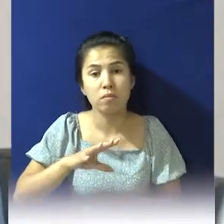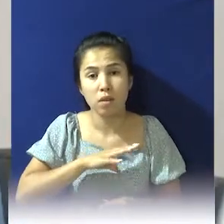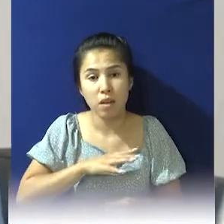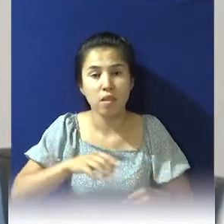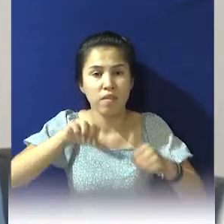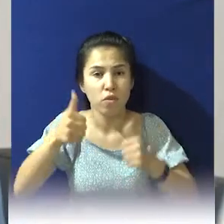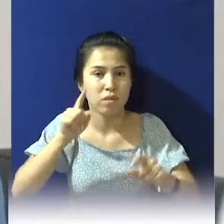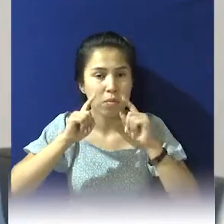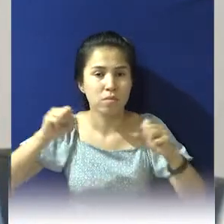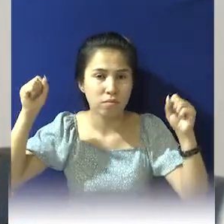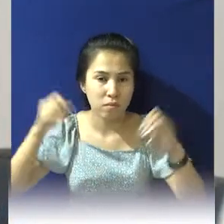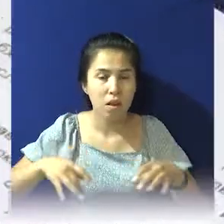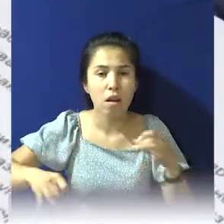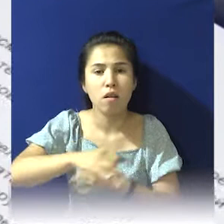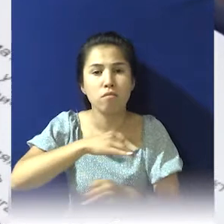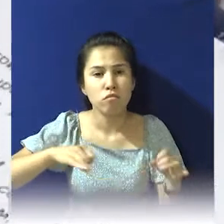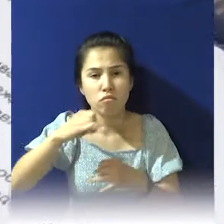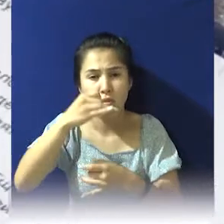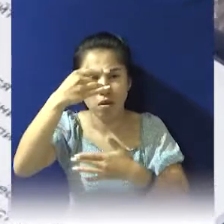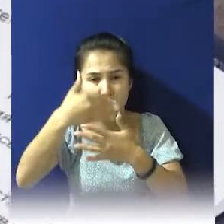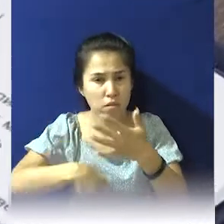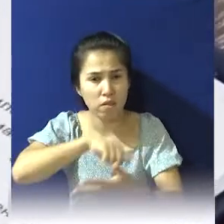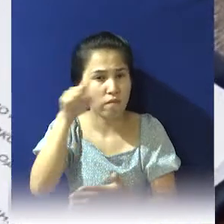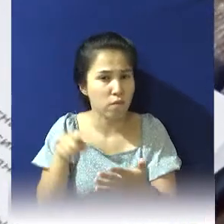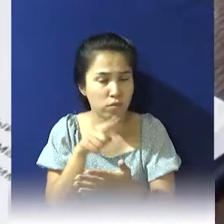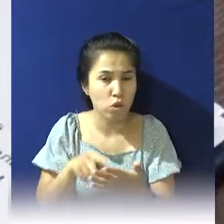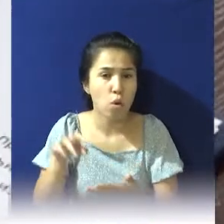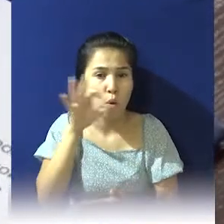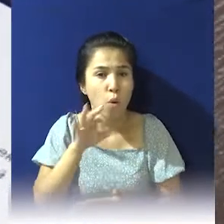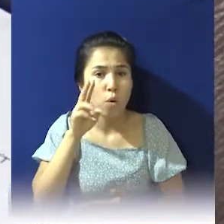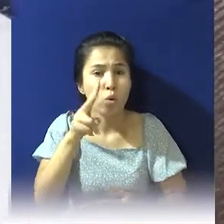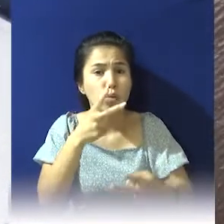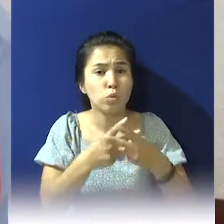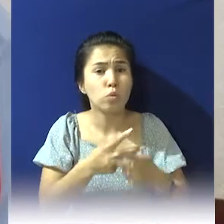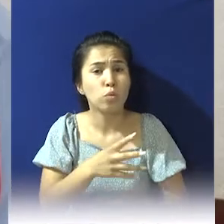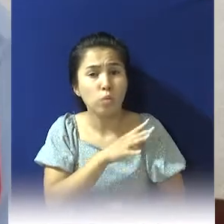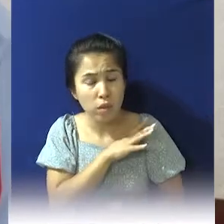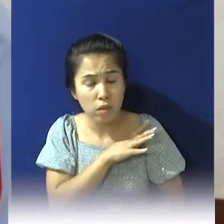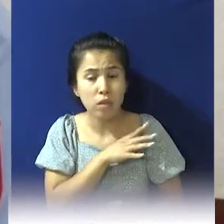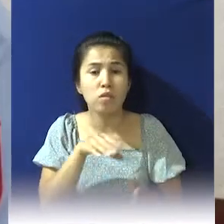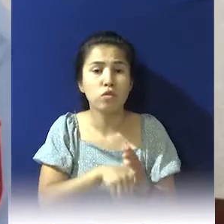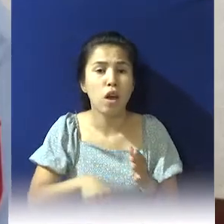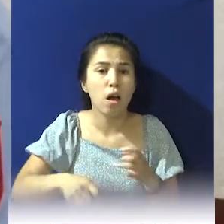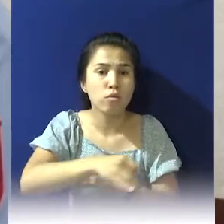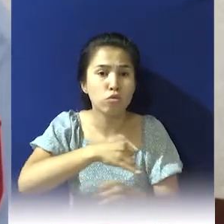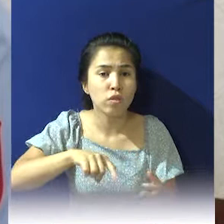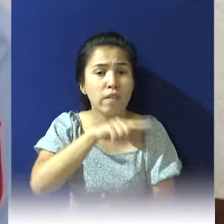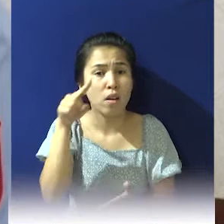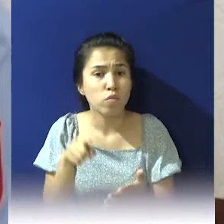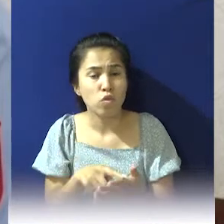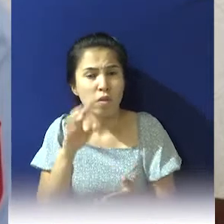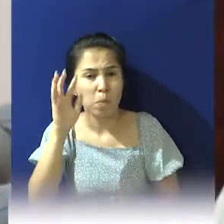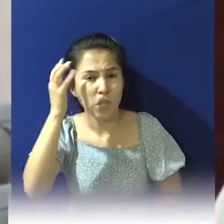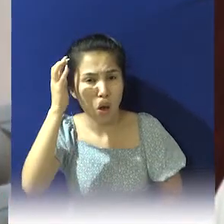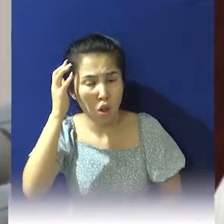гражданам, состоящим на учете службы пробации. По словам главного гостя из города Актау, директора общественного фонда «Мы люди, мы